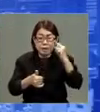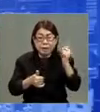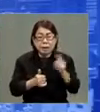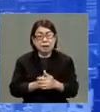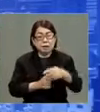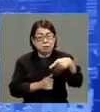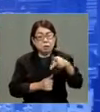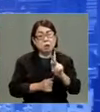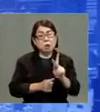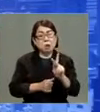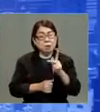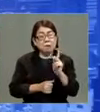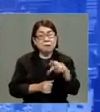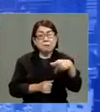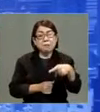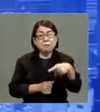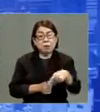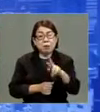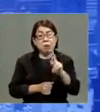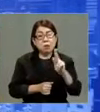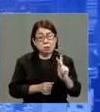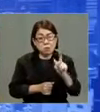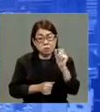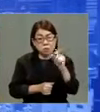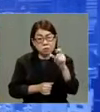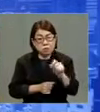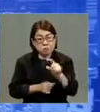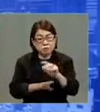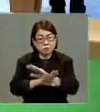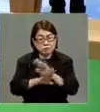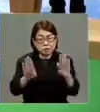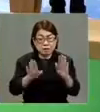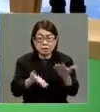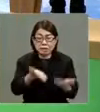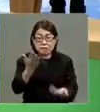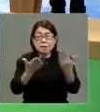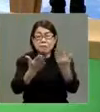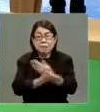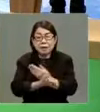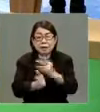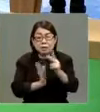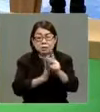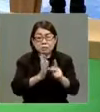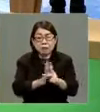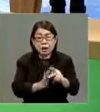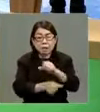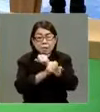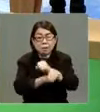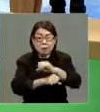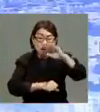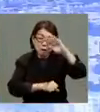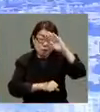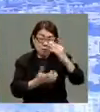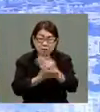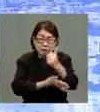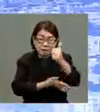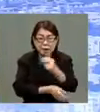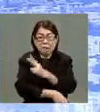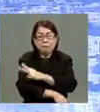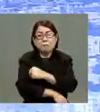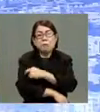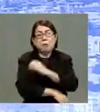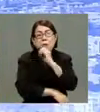ำกฎหมายอื่นๆอย่างเช่นพรบควบคุมโรคเข้ามาใช้แทนหรือไม่ครับ ครับก็นำเรียนครับว่าเรื่องต่างๆเหล่านี้